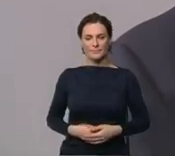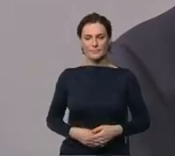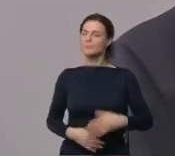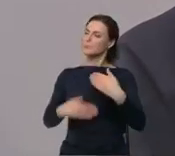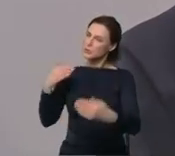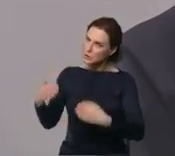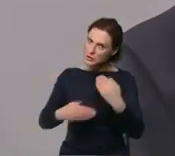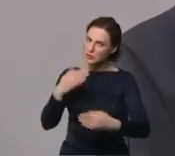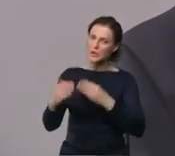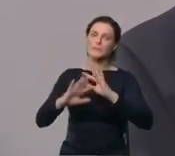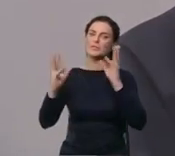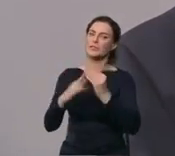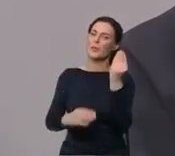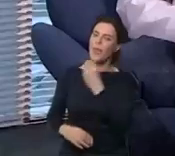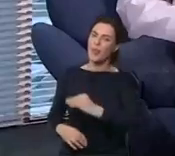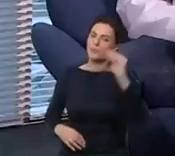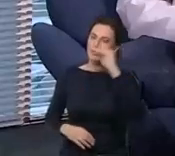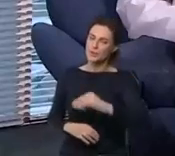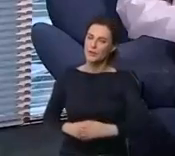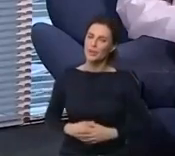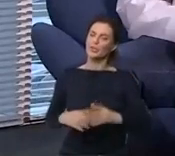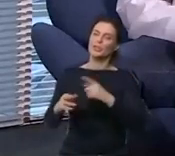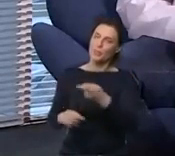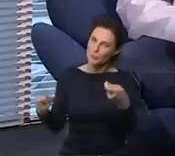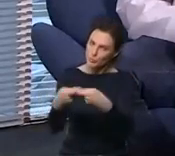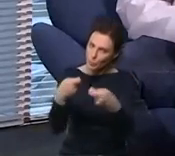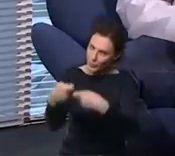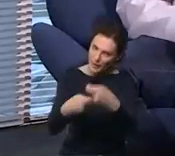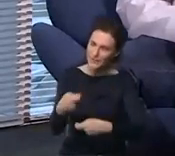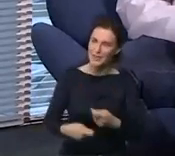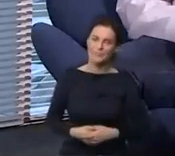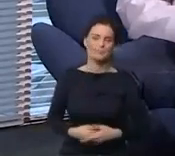wszystkiego najlepszego i chyba całej Polsce trzeba życzyć waszej długiej współpracy. Dziękuję. Dziękuję bardzo.